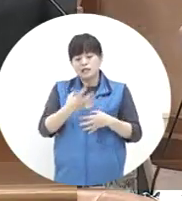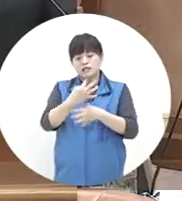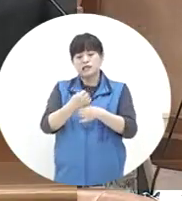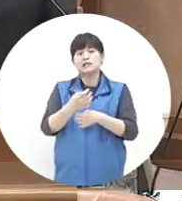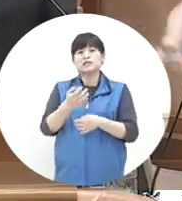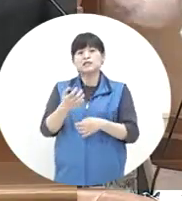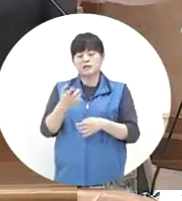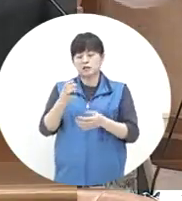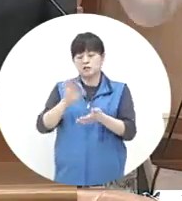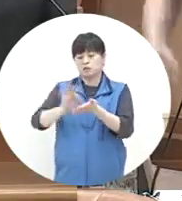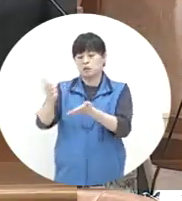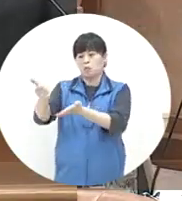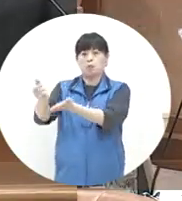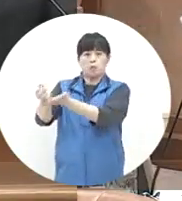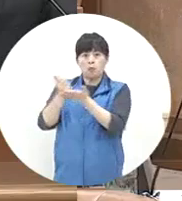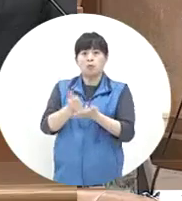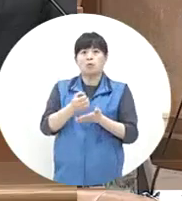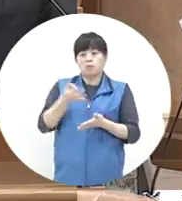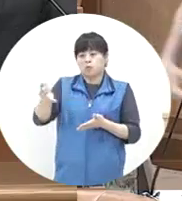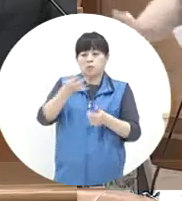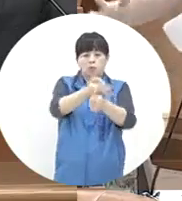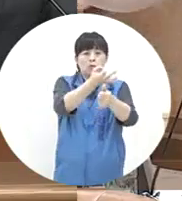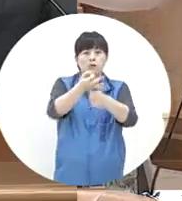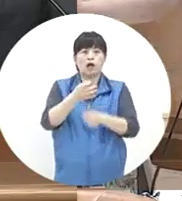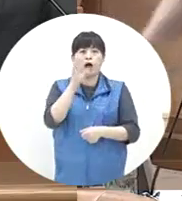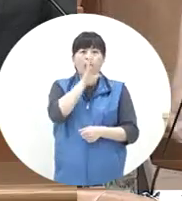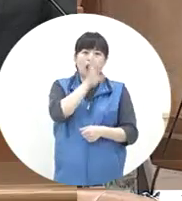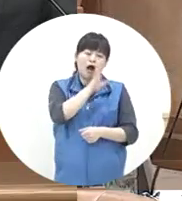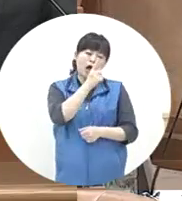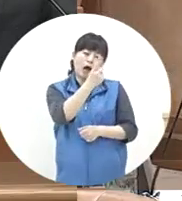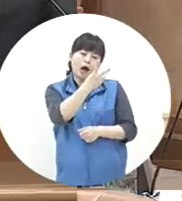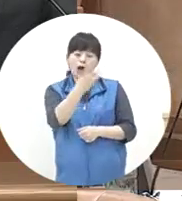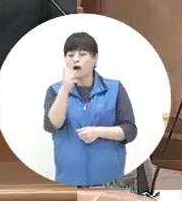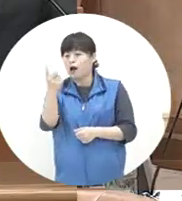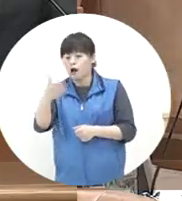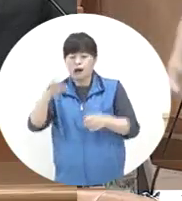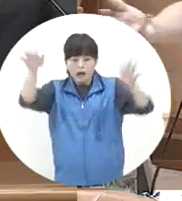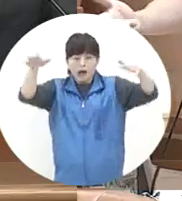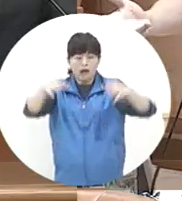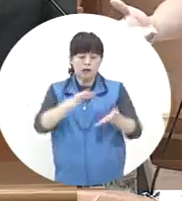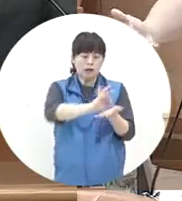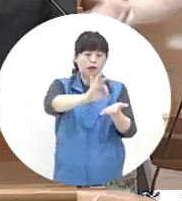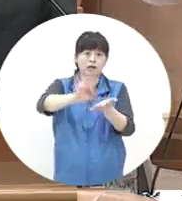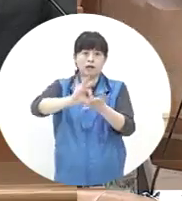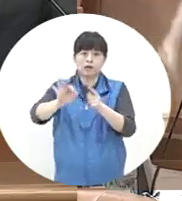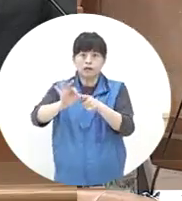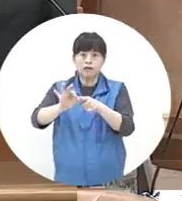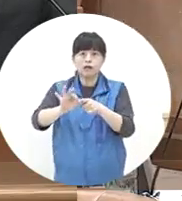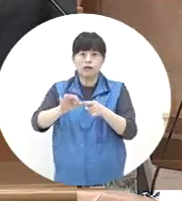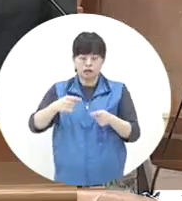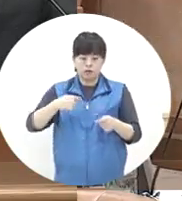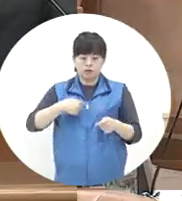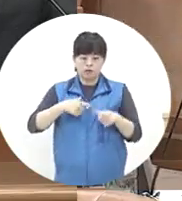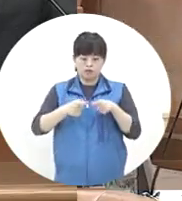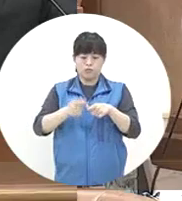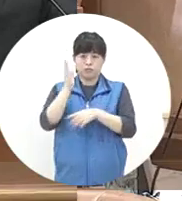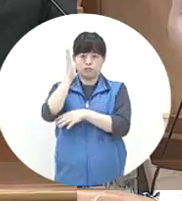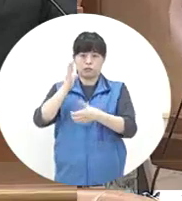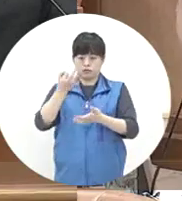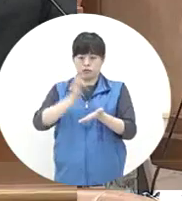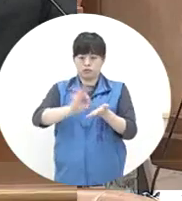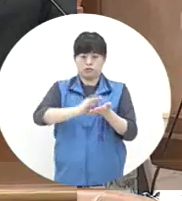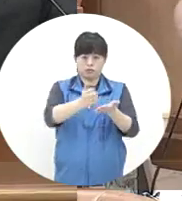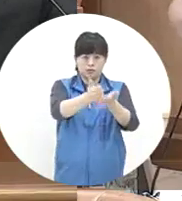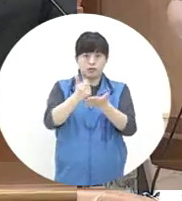歌。哦，每一个团体可能才三条歌，然后找很多团体来，啊，结果花我们的公帑啊。可是你